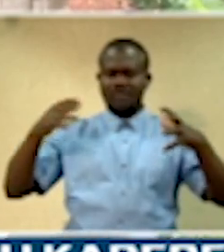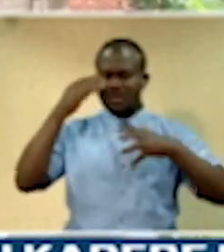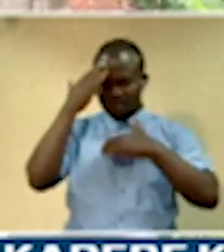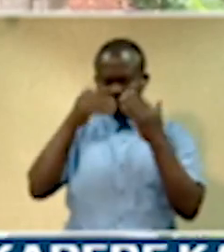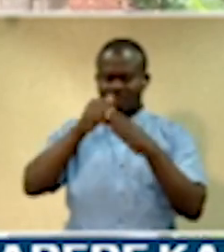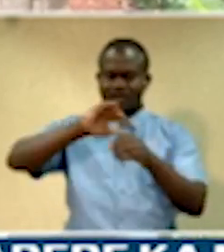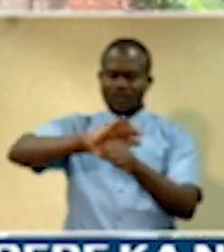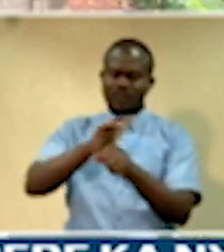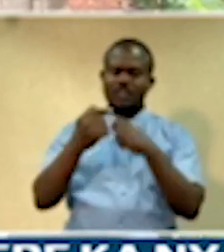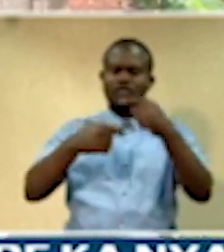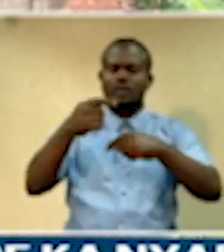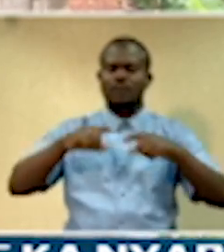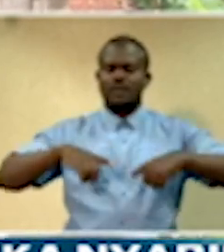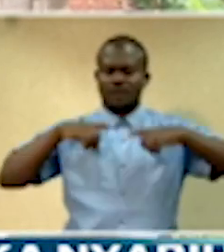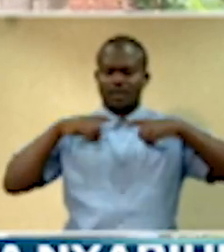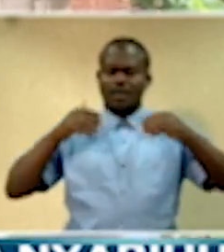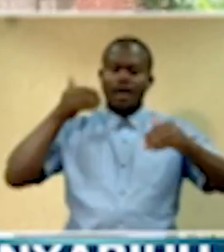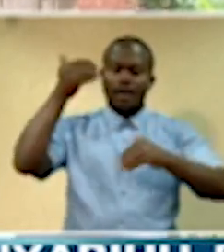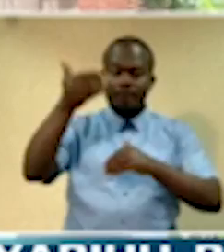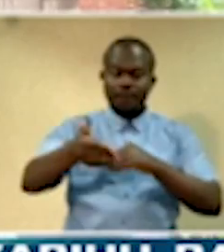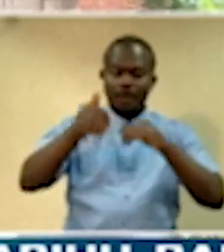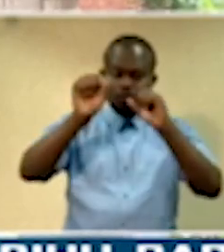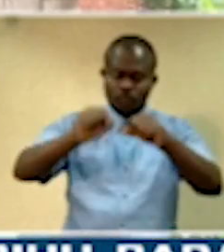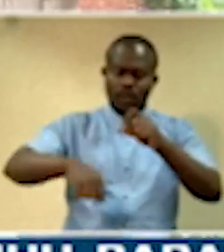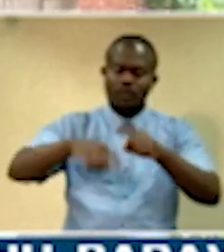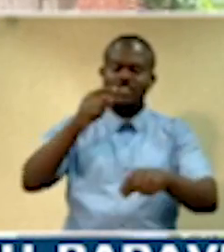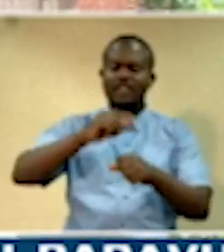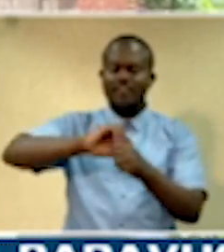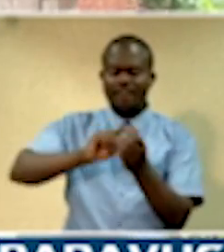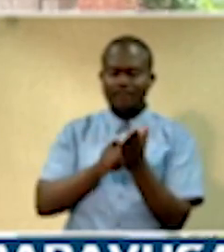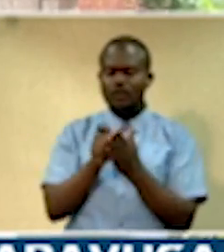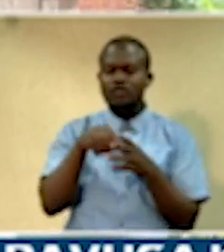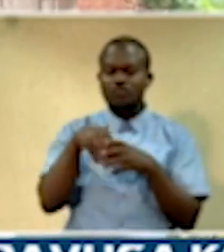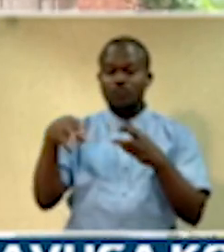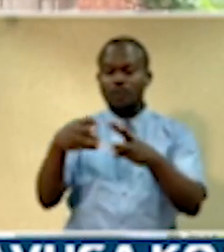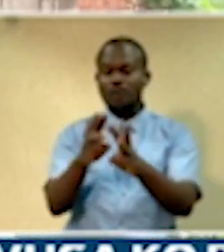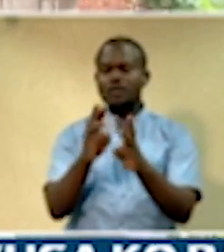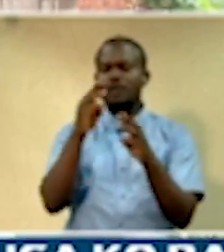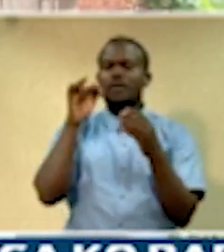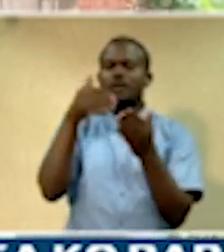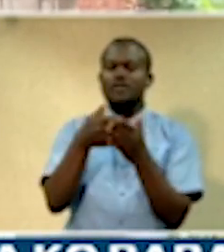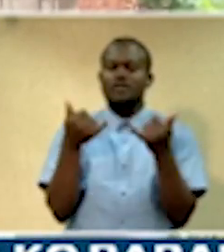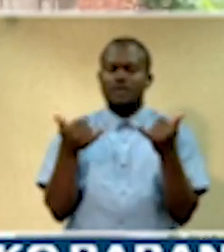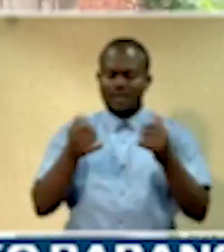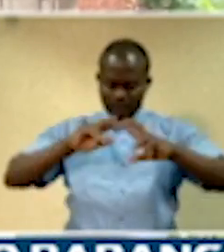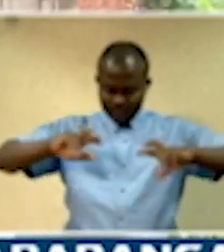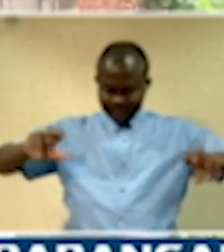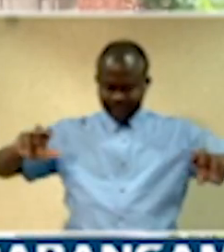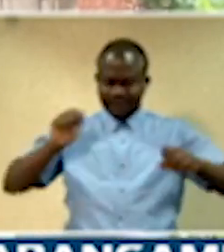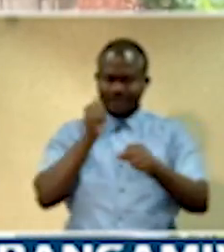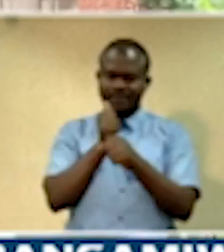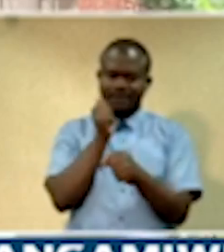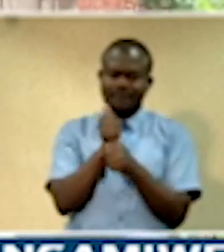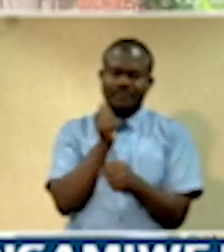ngo virusi nyine ikomeze ibeho ukaba rero ubasha kwica virusi muri ubwo buryo kugeza ubu rero ubushakashatsi buri